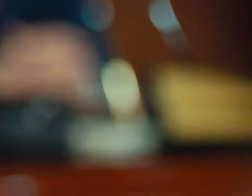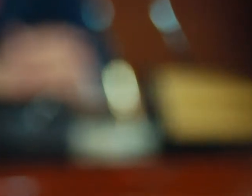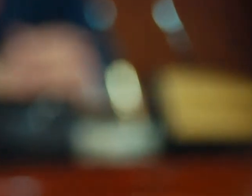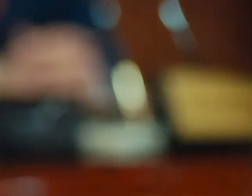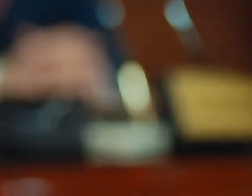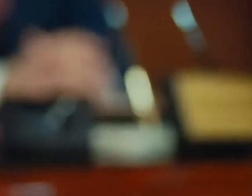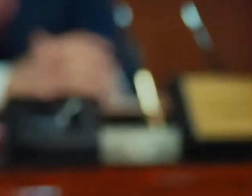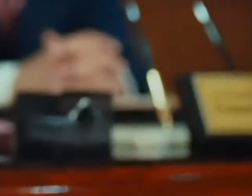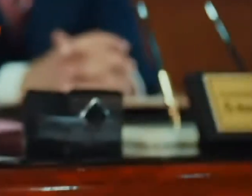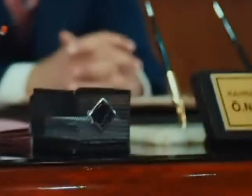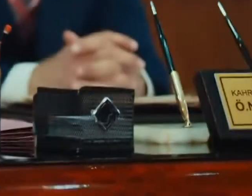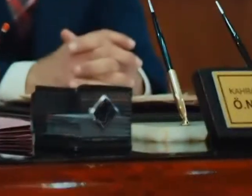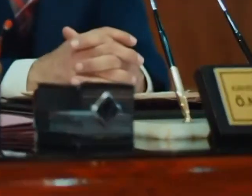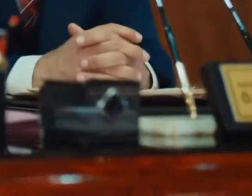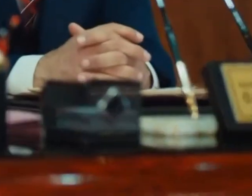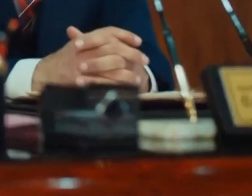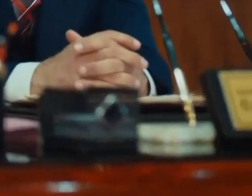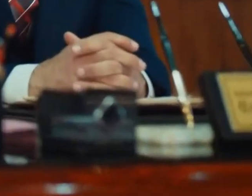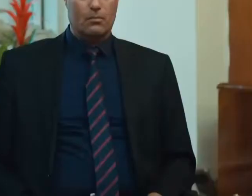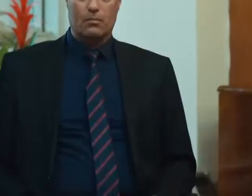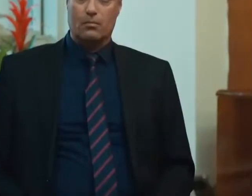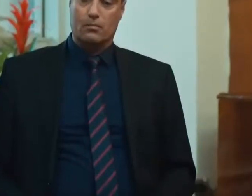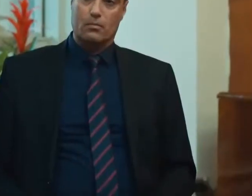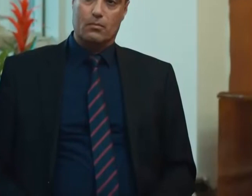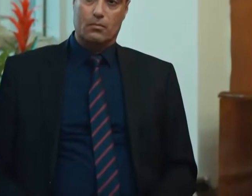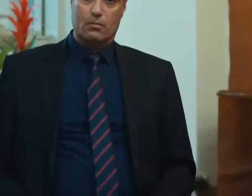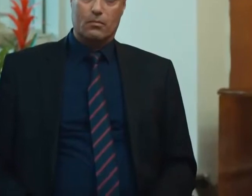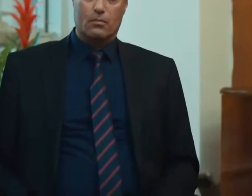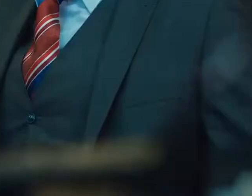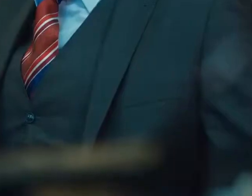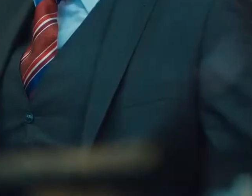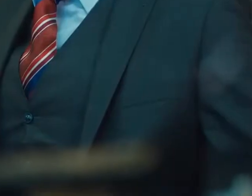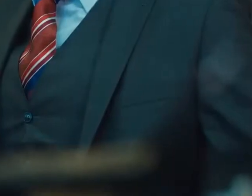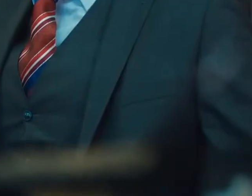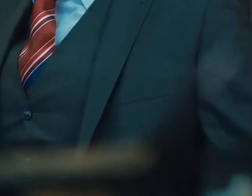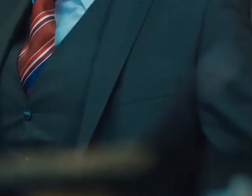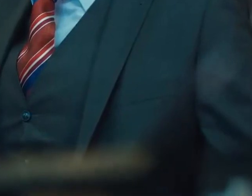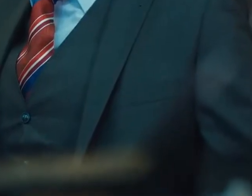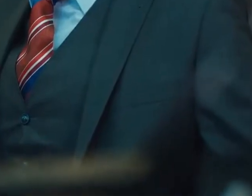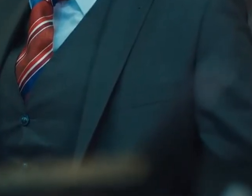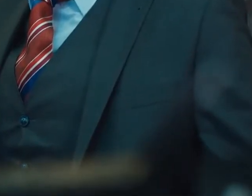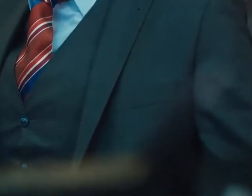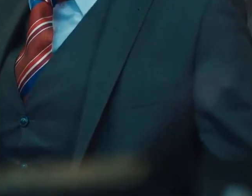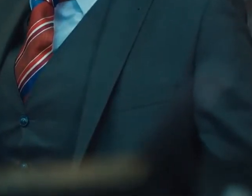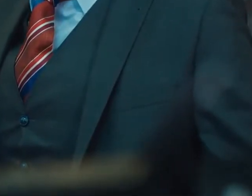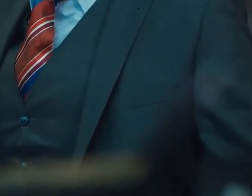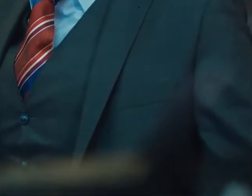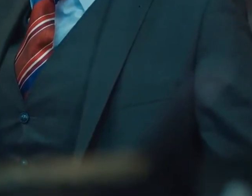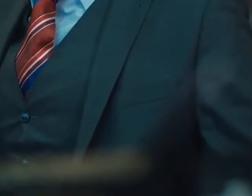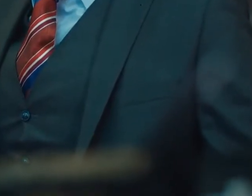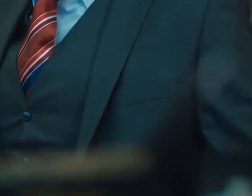Oda oldukça kalabalık. Sinirler gerilmiş. Erdem sükunetini korumaya çalışarak çevirdi başını. Dergi.